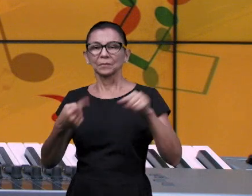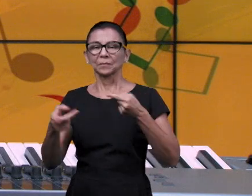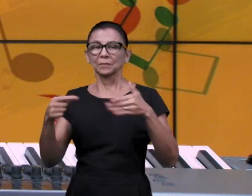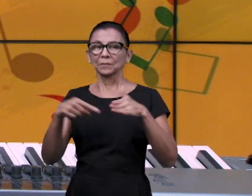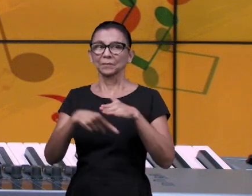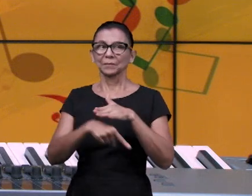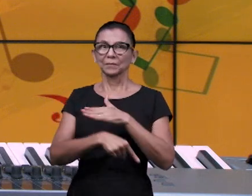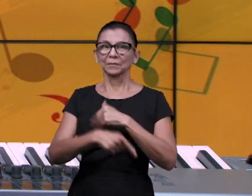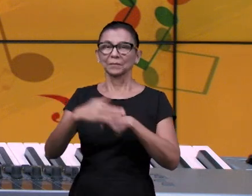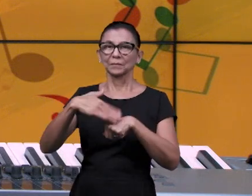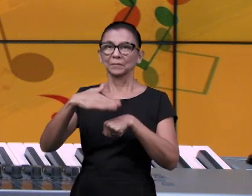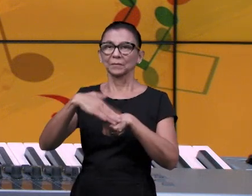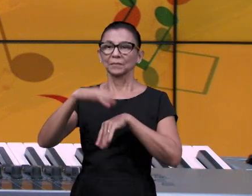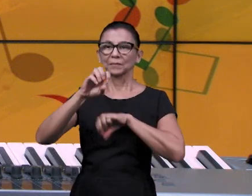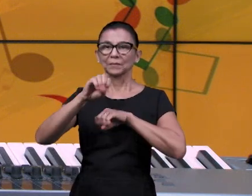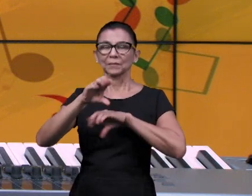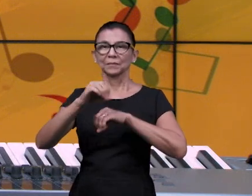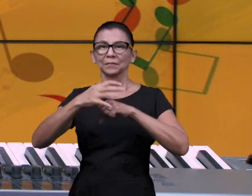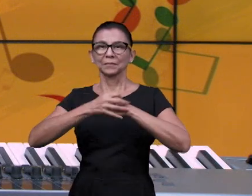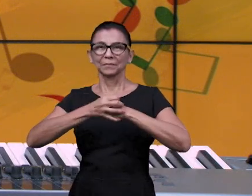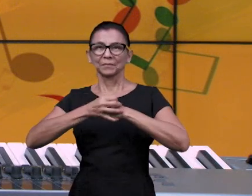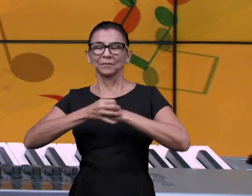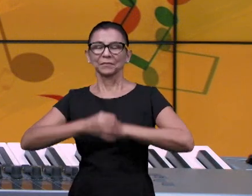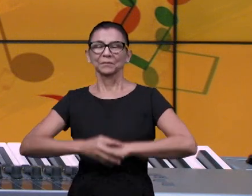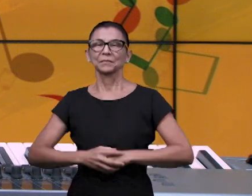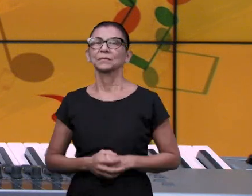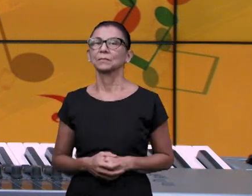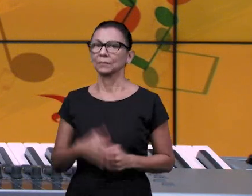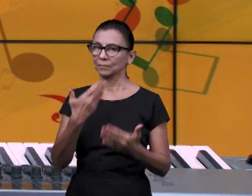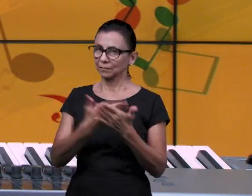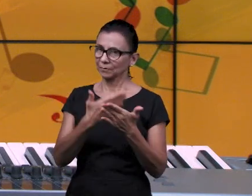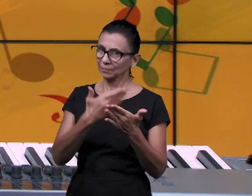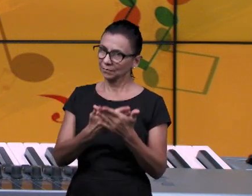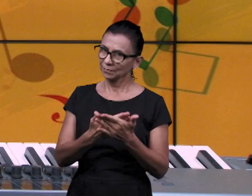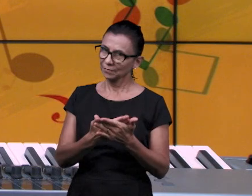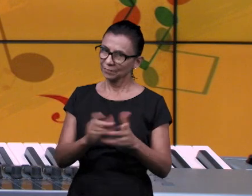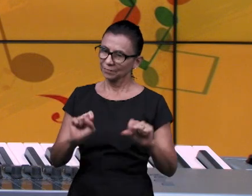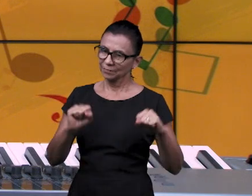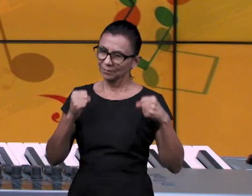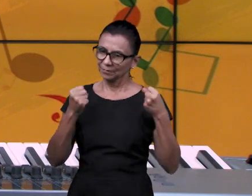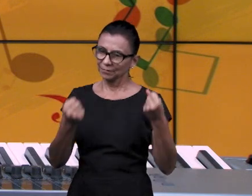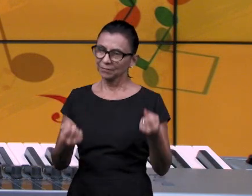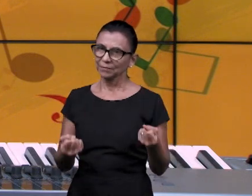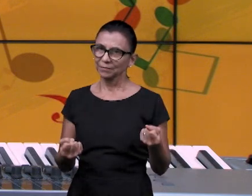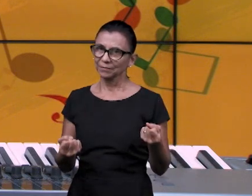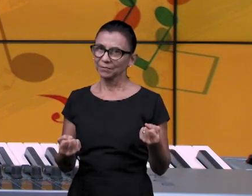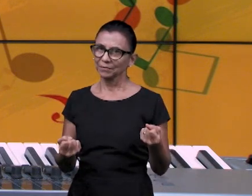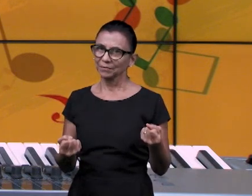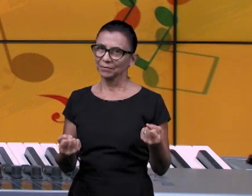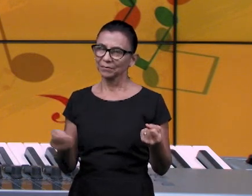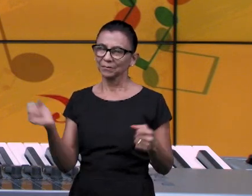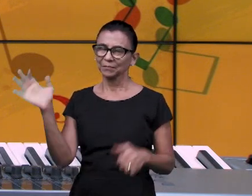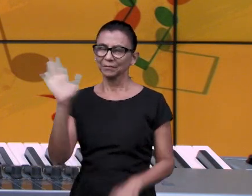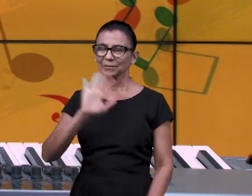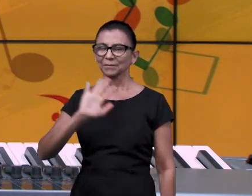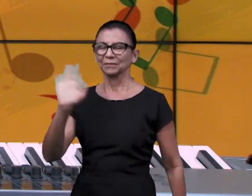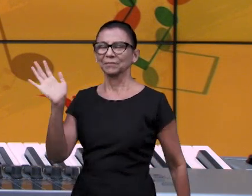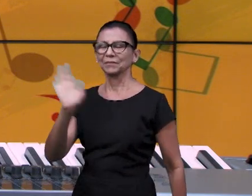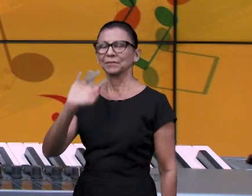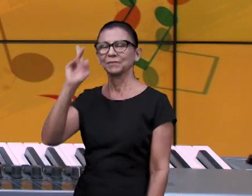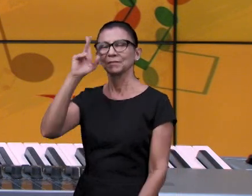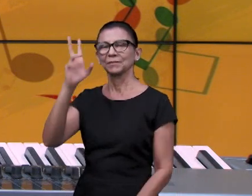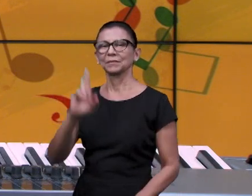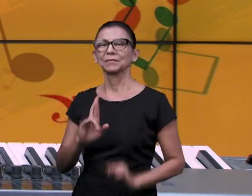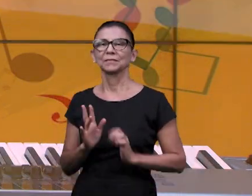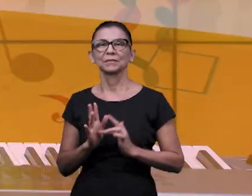et nous approfondir davantage sur les enseignements. Amen. Étudiez. À la prochaine étude, je vous salue dans la paix